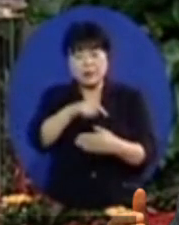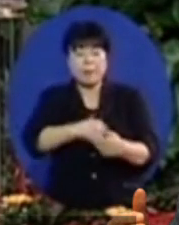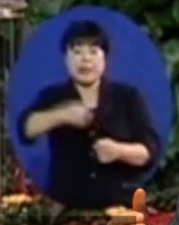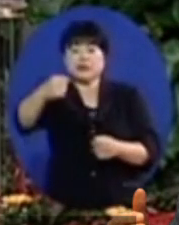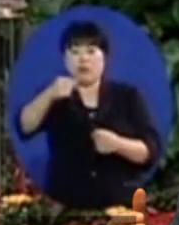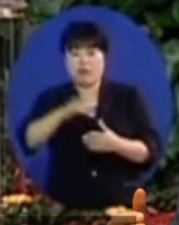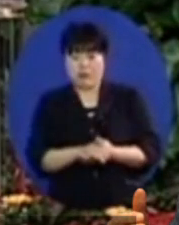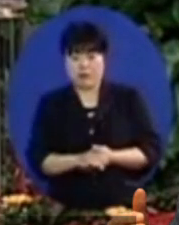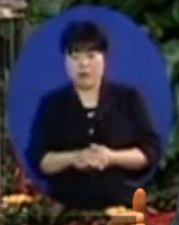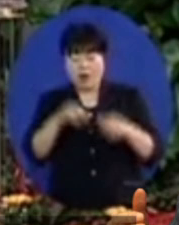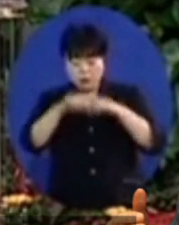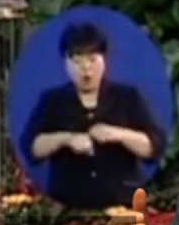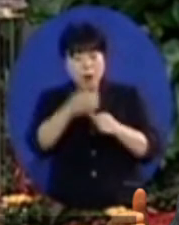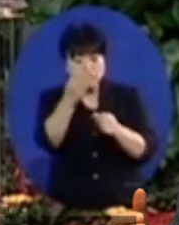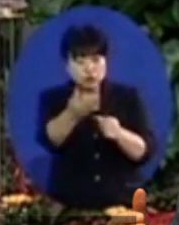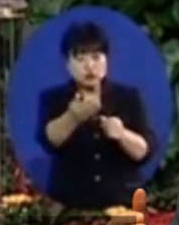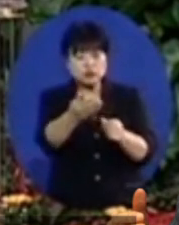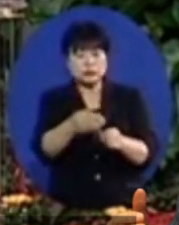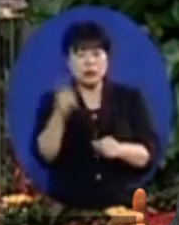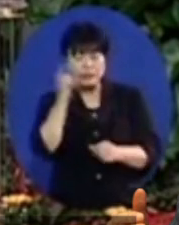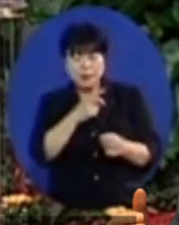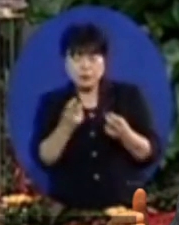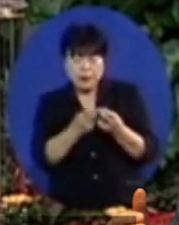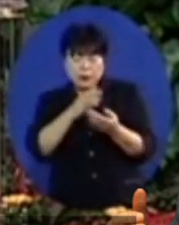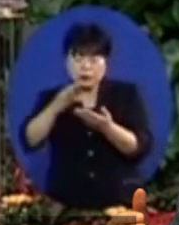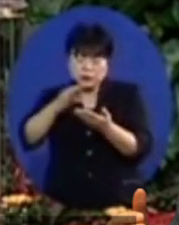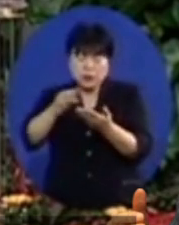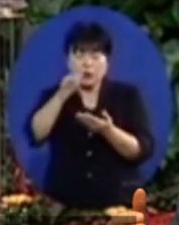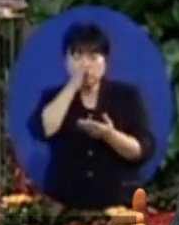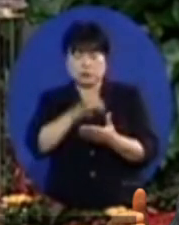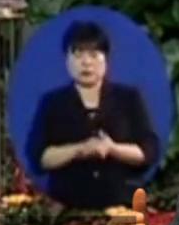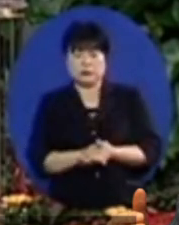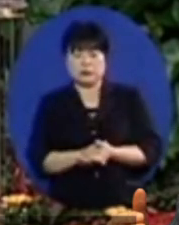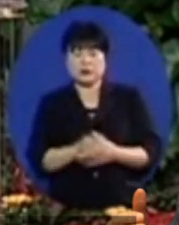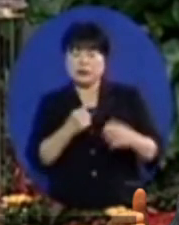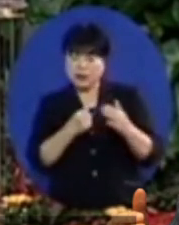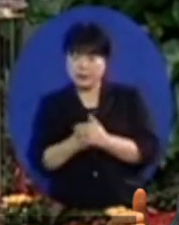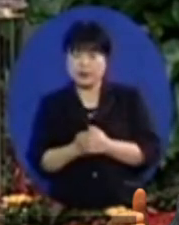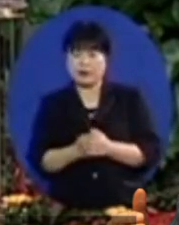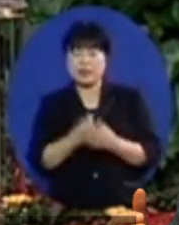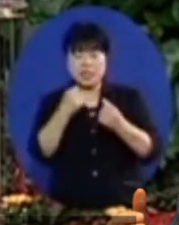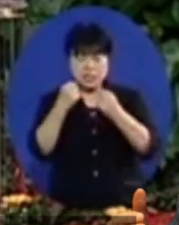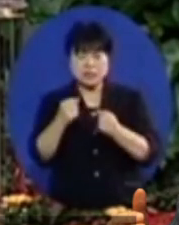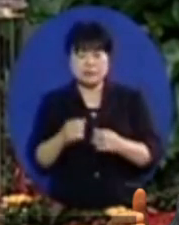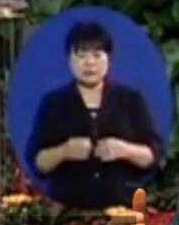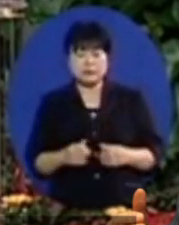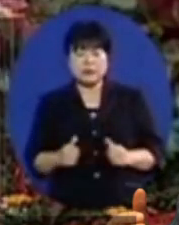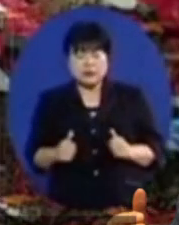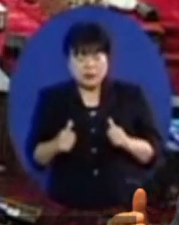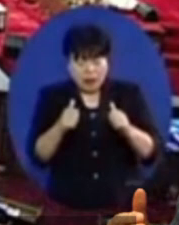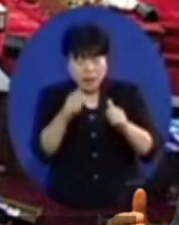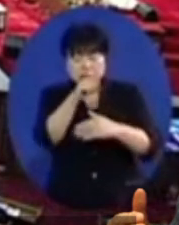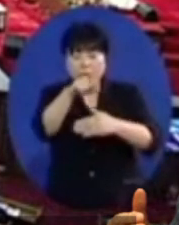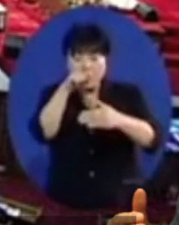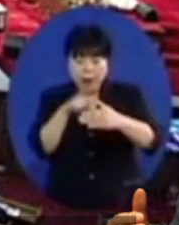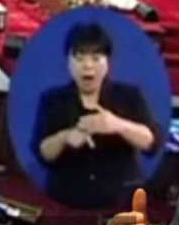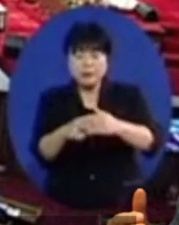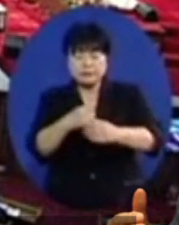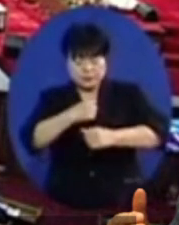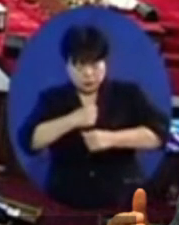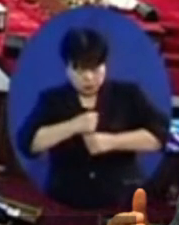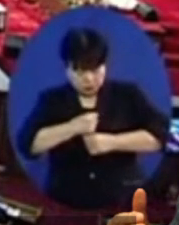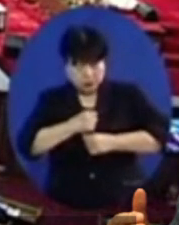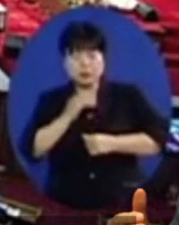빼앗고 멸망시키기 위해 수단과 방법을 가리지 않습니다. 그러므로 우리는 힘을 다해서 우리 마음을 지켜야